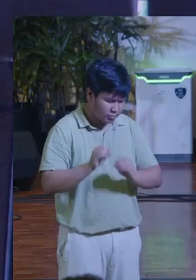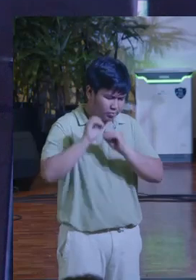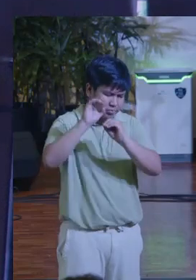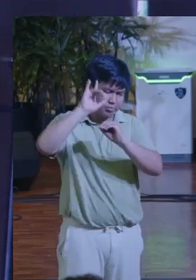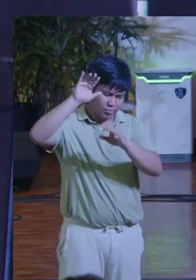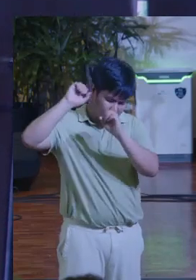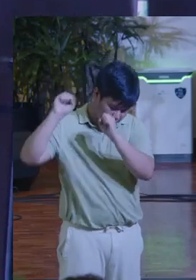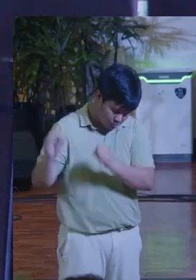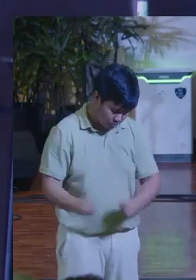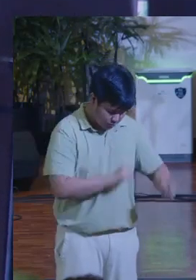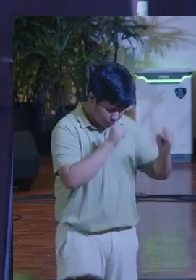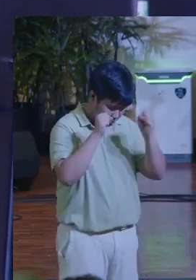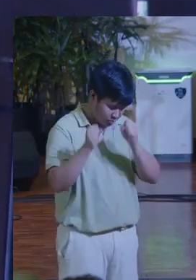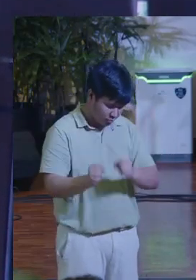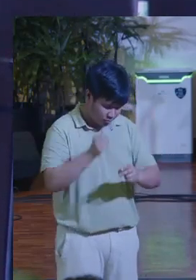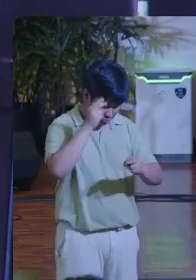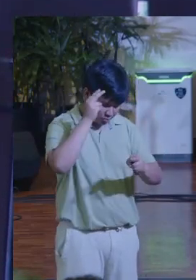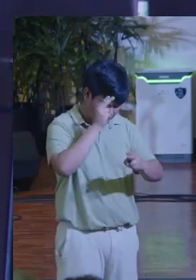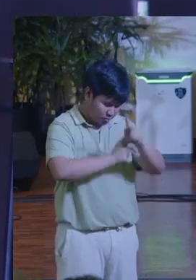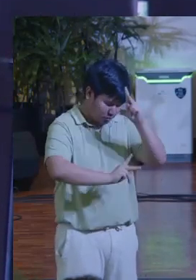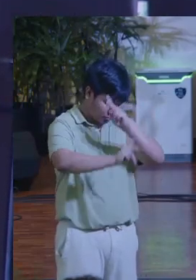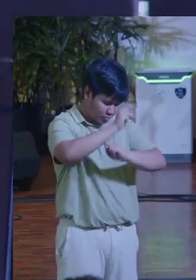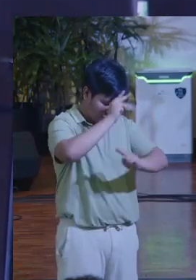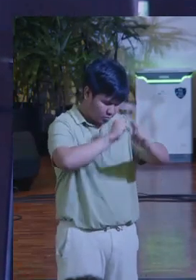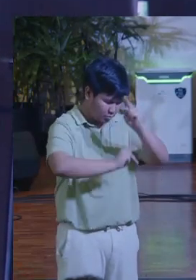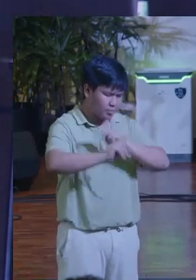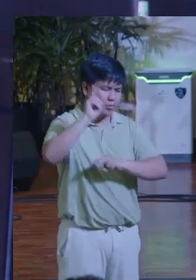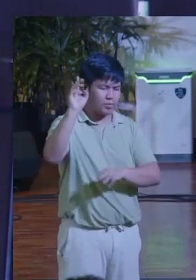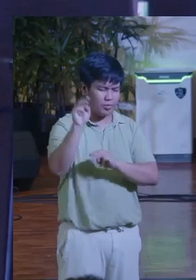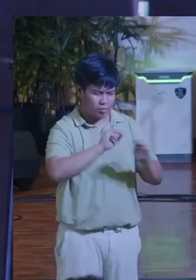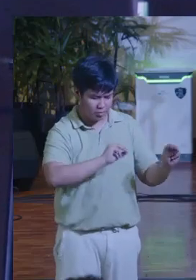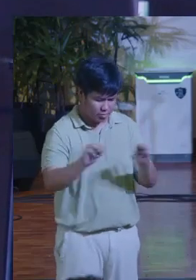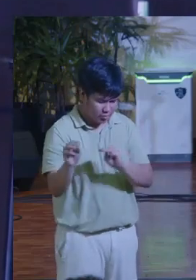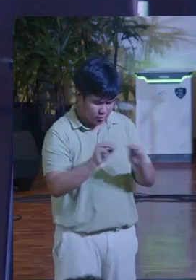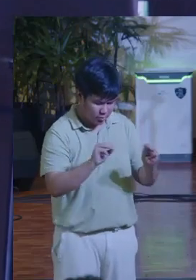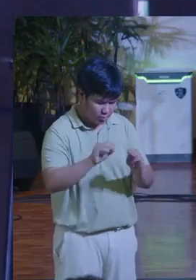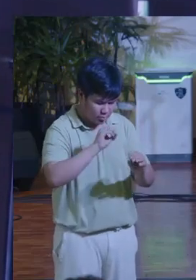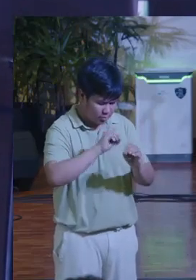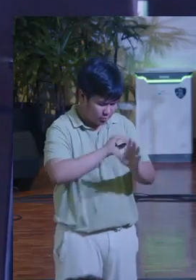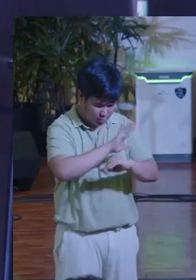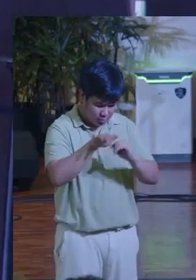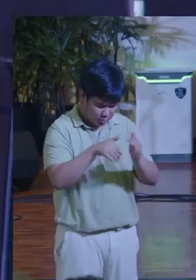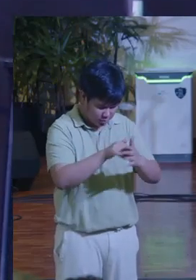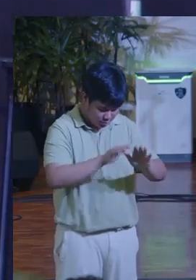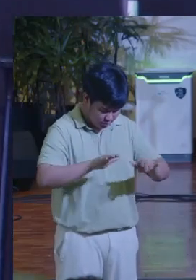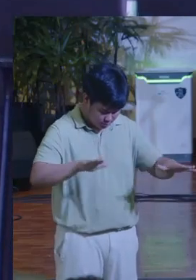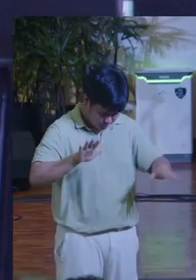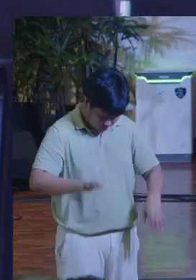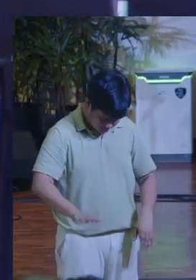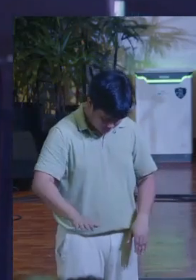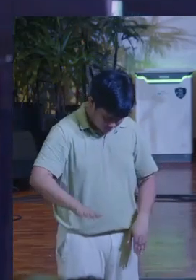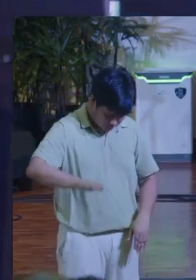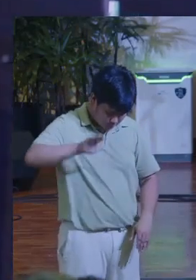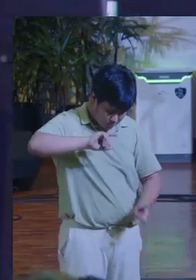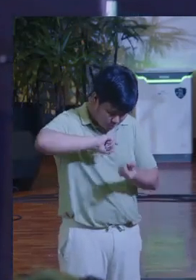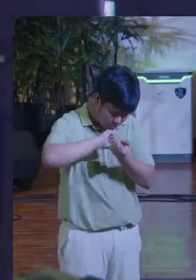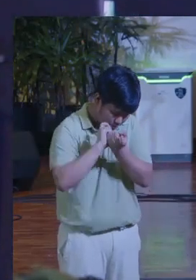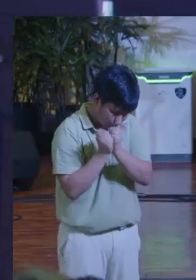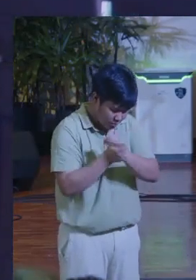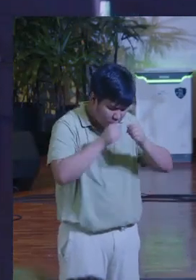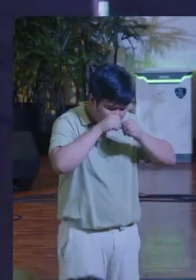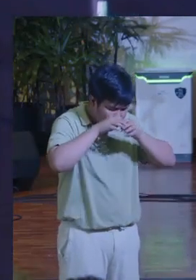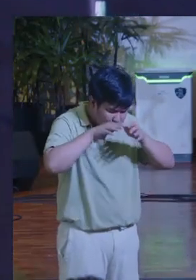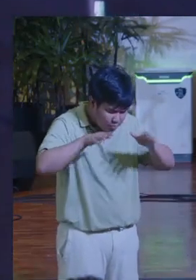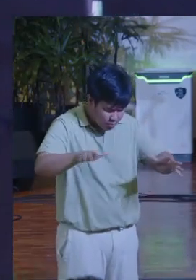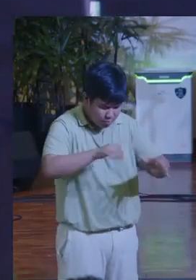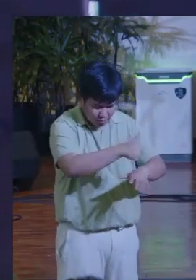makapangyarihang kamay, kayo ang kikilos sa kanilang mga anak upang sila ay maging pagpapala sa